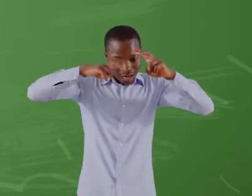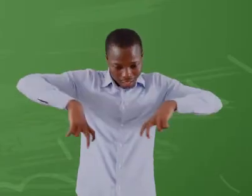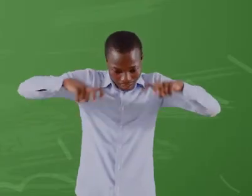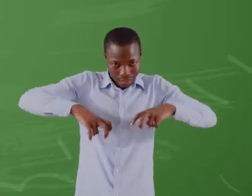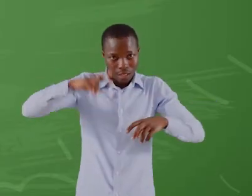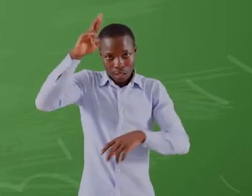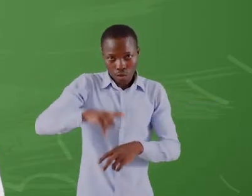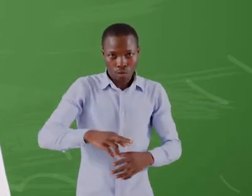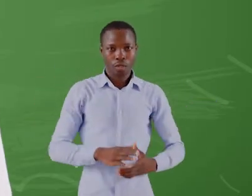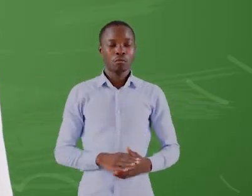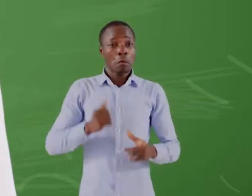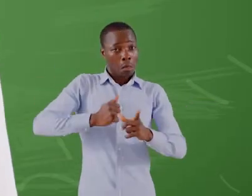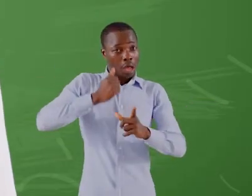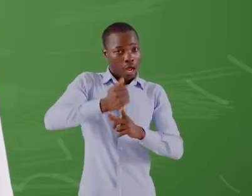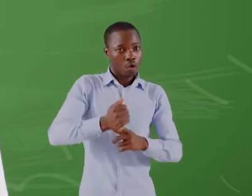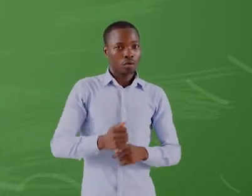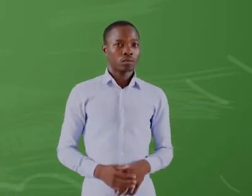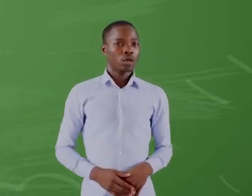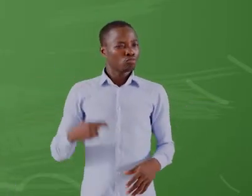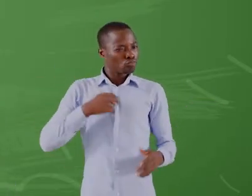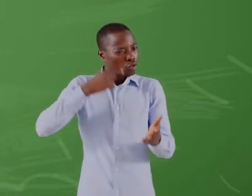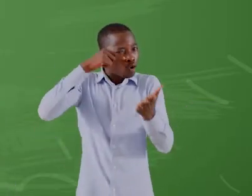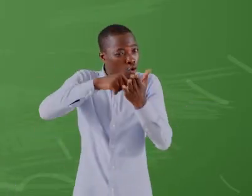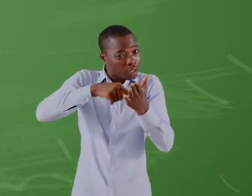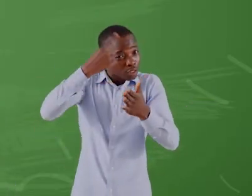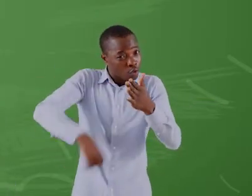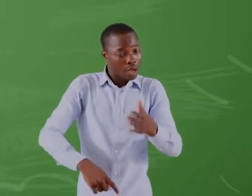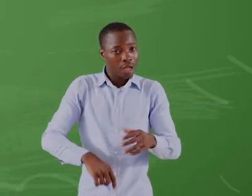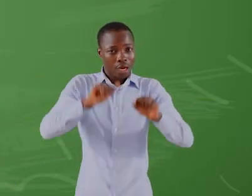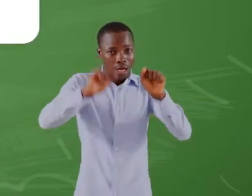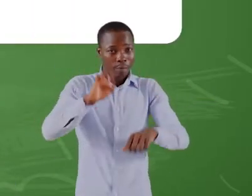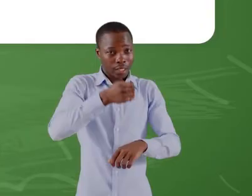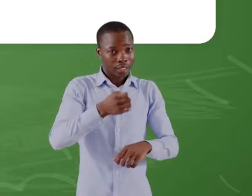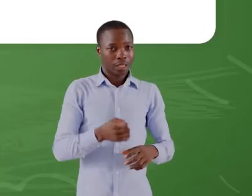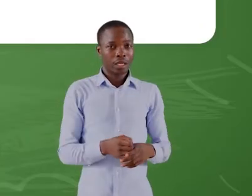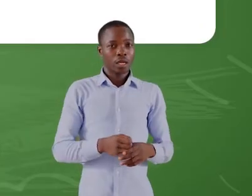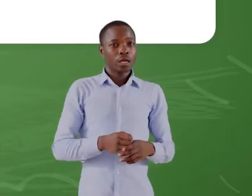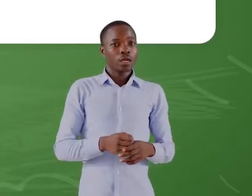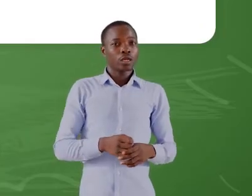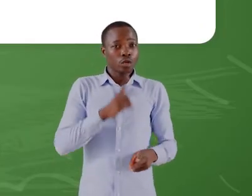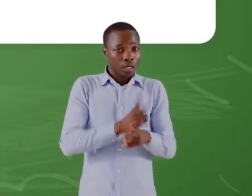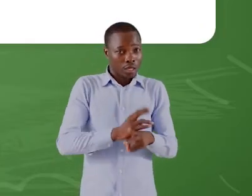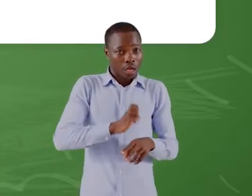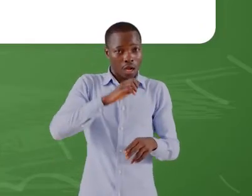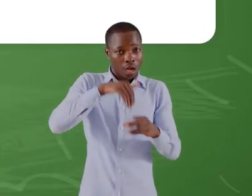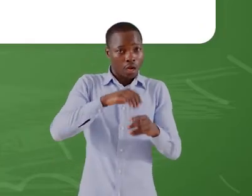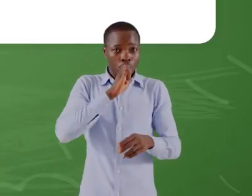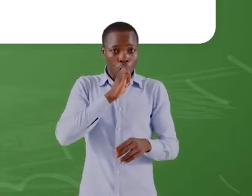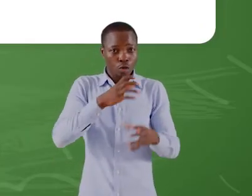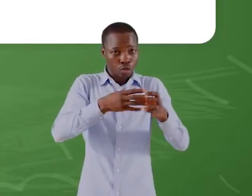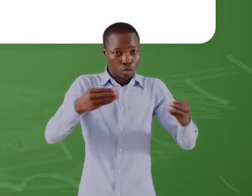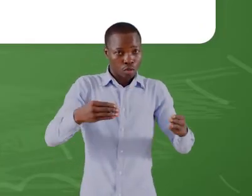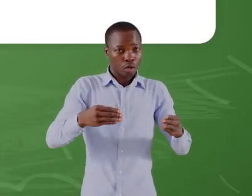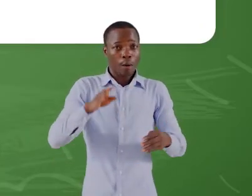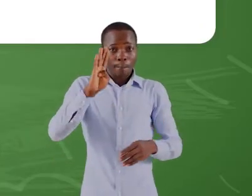analyser. Alors, qu'est-ce que nous constatons? La capacité de rétention en eau du